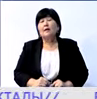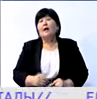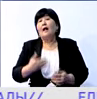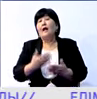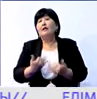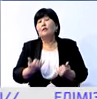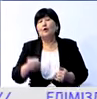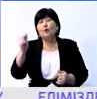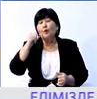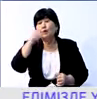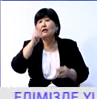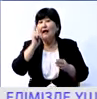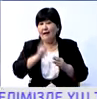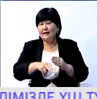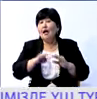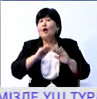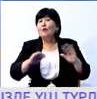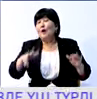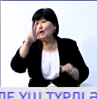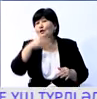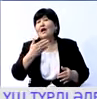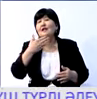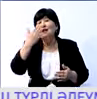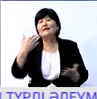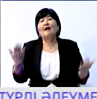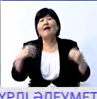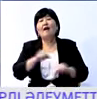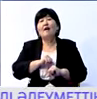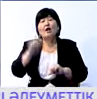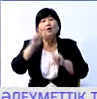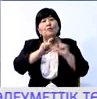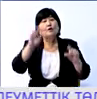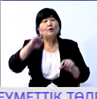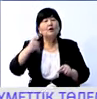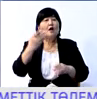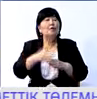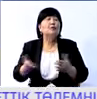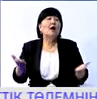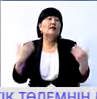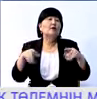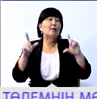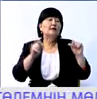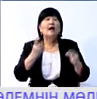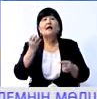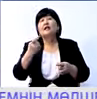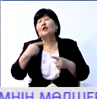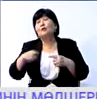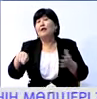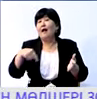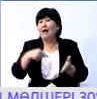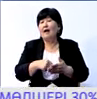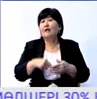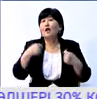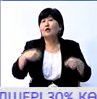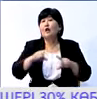Әнемде дегенше оқу жылын аяқтадық. Балалар 3 ай жазғы демалысты. Қазір мектеп оқушыларының бір бөлігі демалысқа аттанса, енді бірі қаладағы